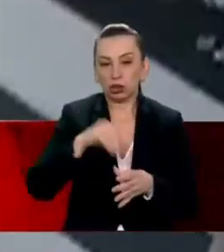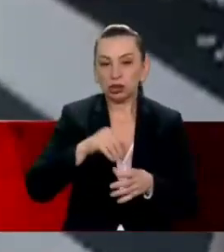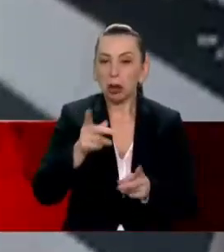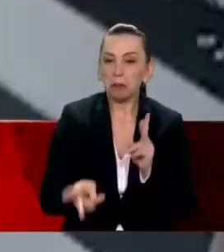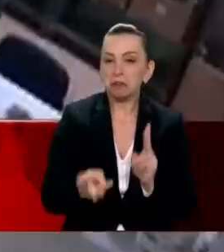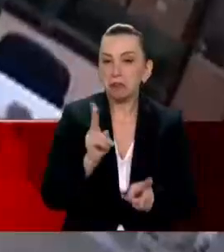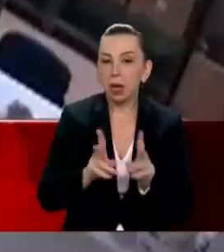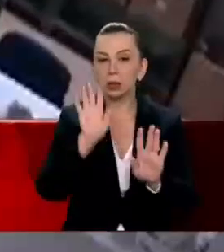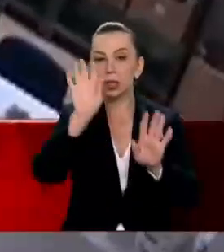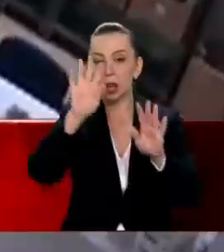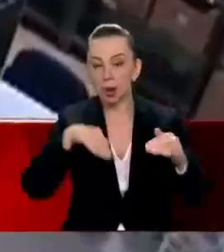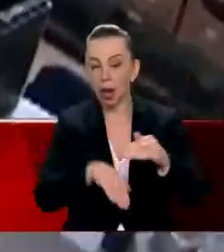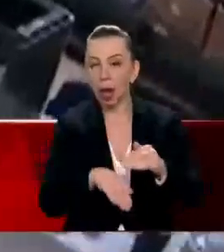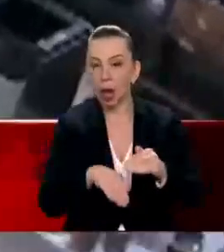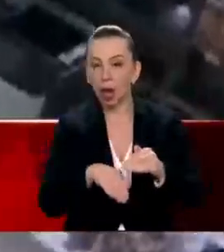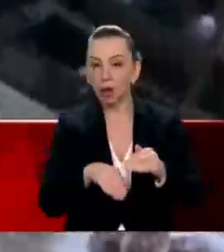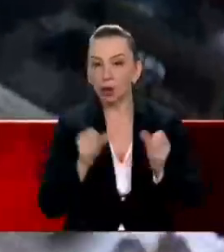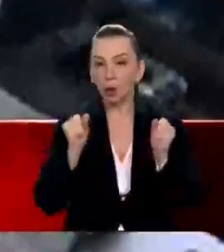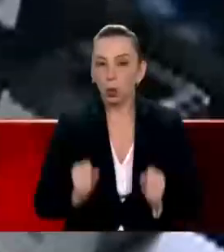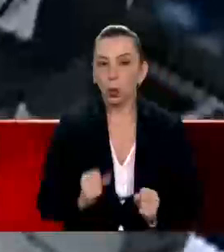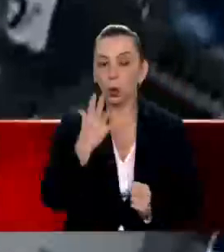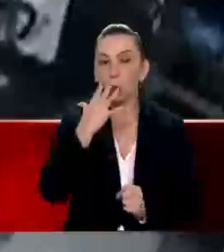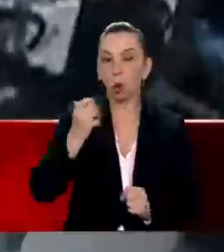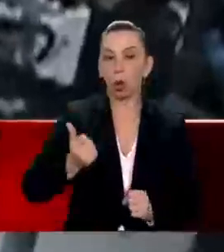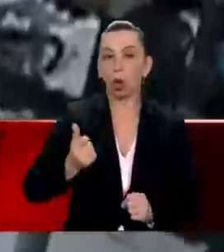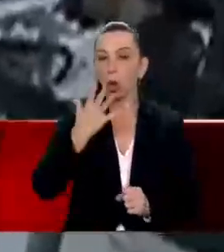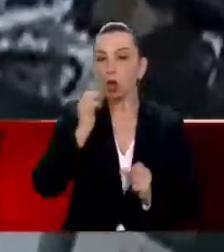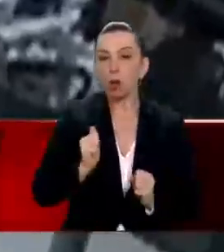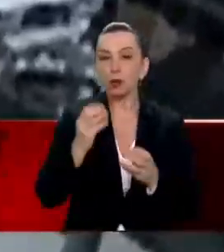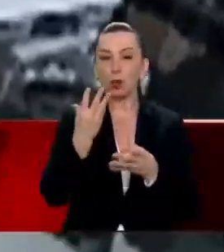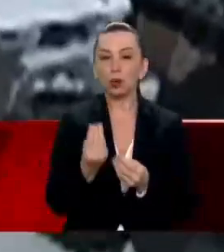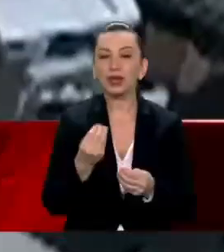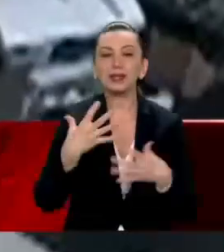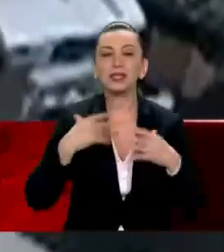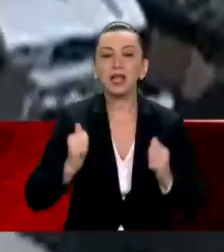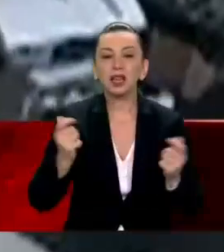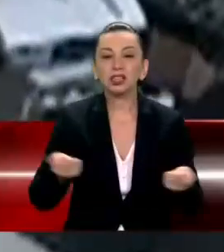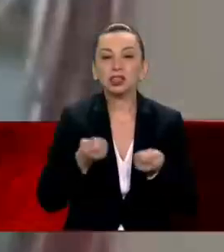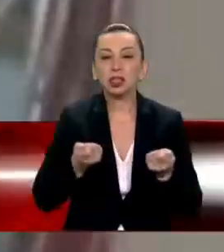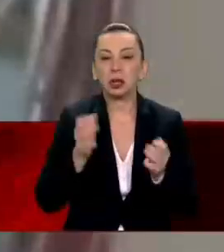Kimi kapı altlarına sığınırken nöbette olan sağlık çalışanları onların yanına koştu.